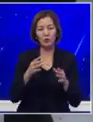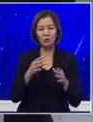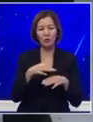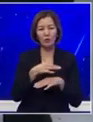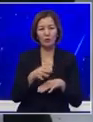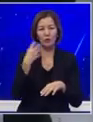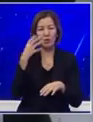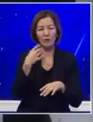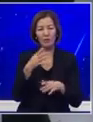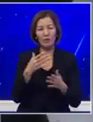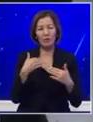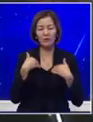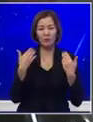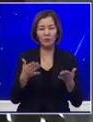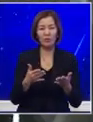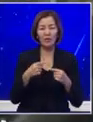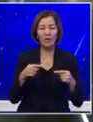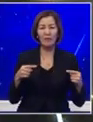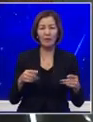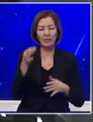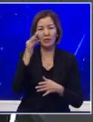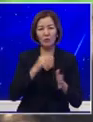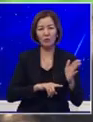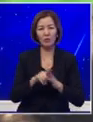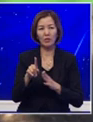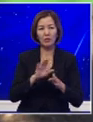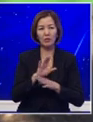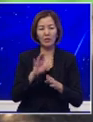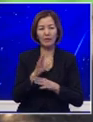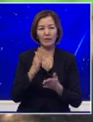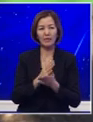пайдаланады. Биылғы жылдан бастап басқа да сусындарды өндіруді бастапты.